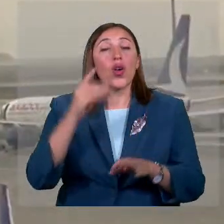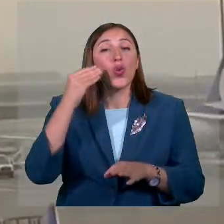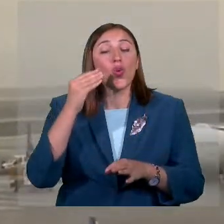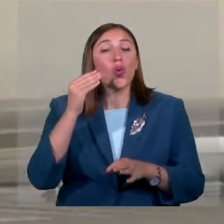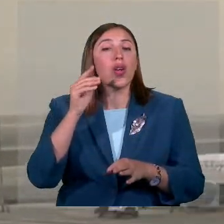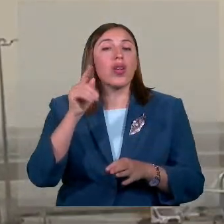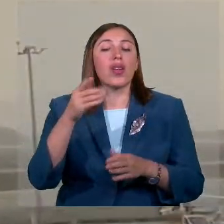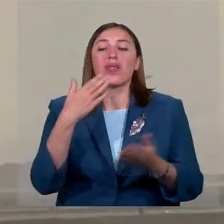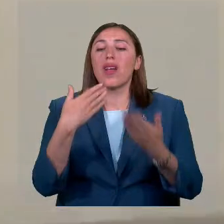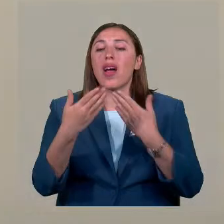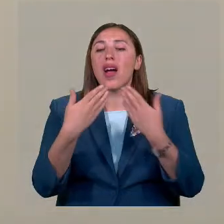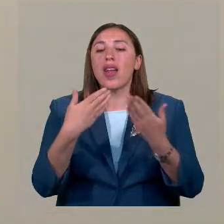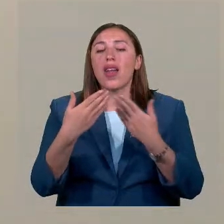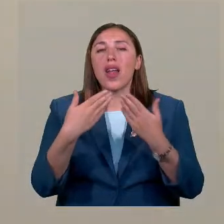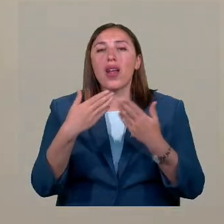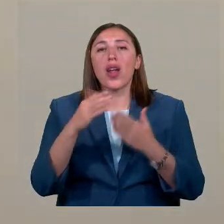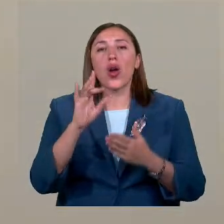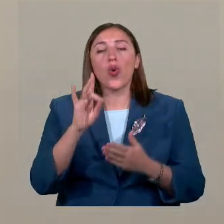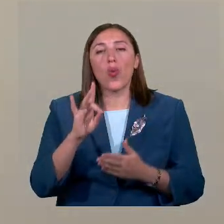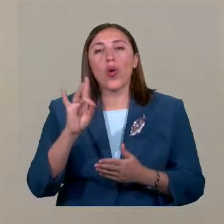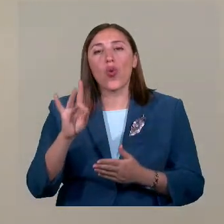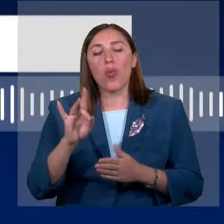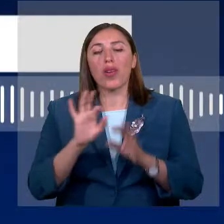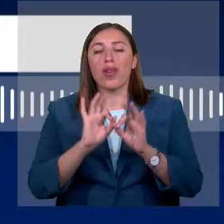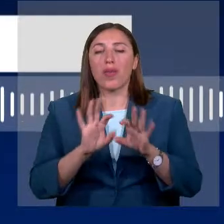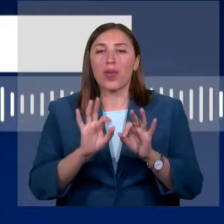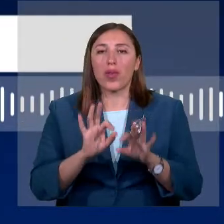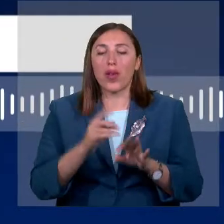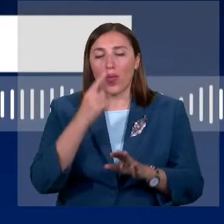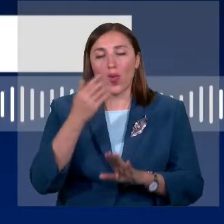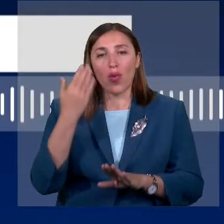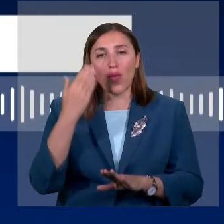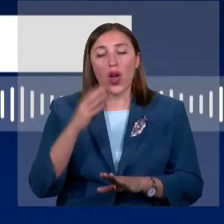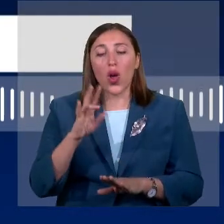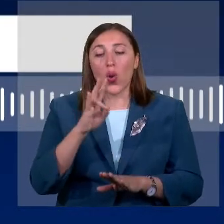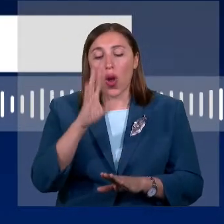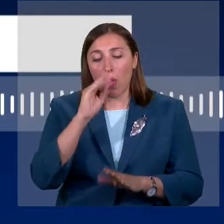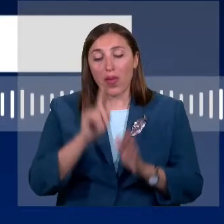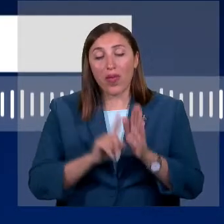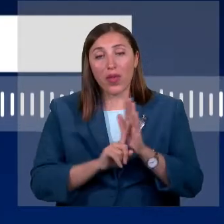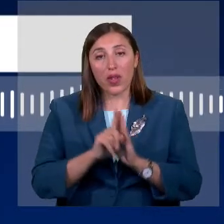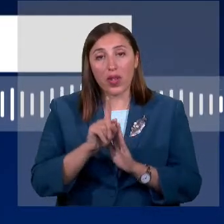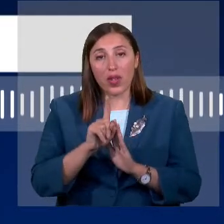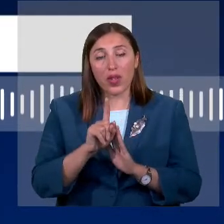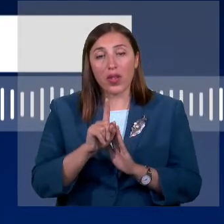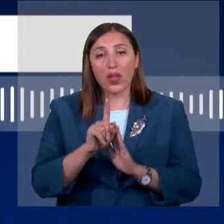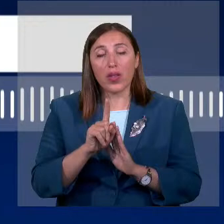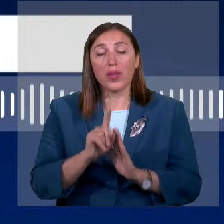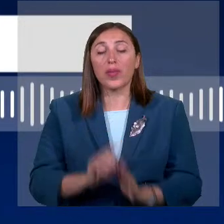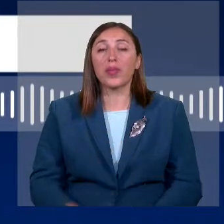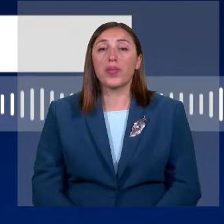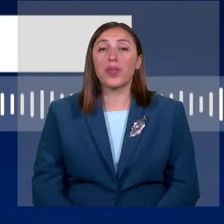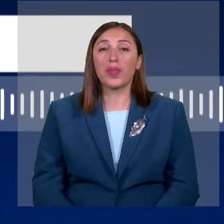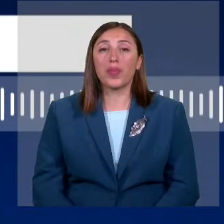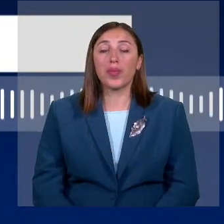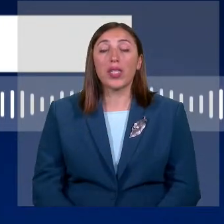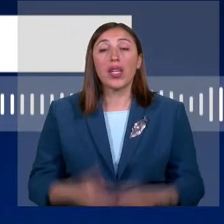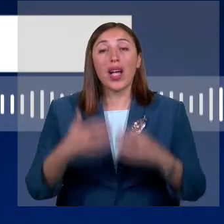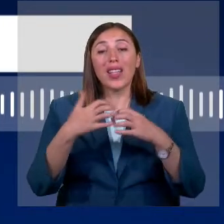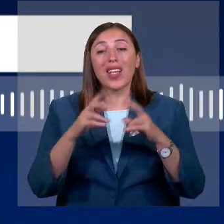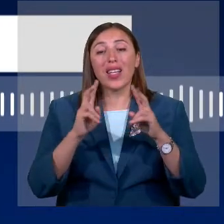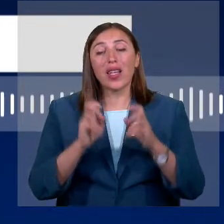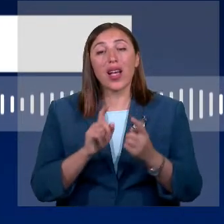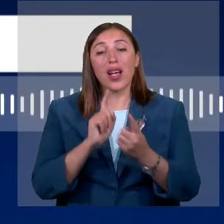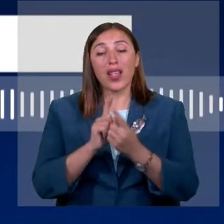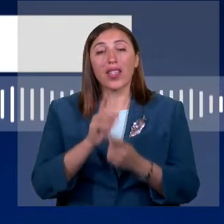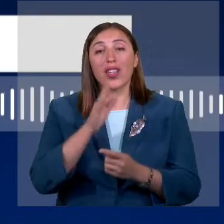հարաբերություններում Հայաստանի հատուկ բանագնաց Ռուբեն Ռուբինյանը։ Վերջերս նոյեմբերի սկզբին տեղի ունեցած տեխնիկական